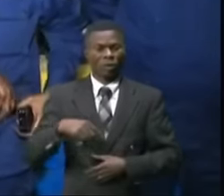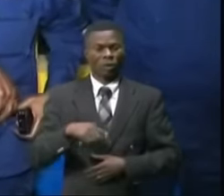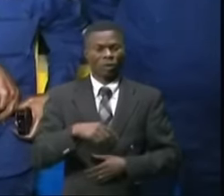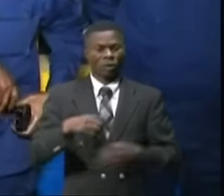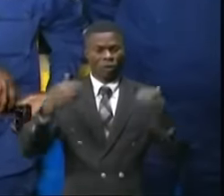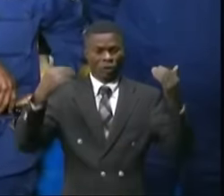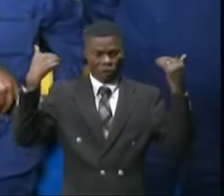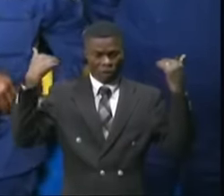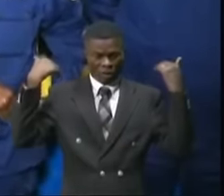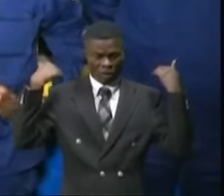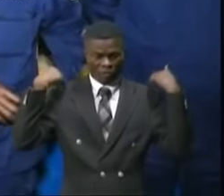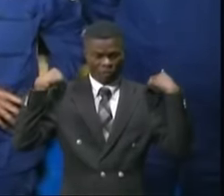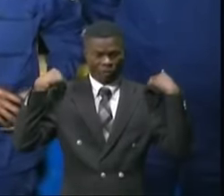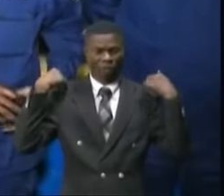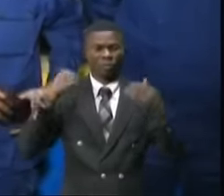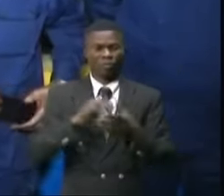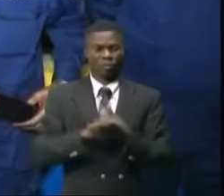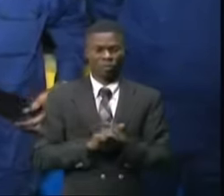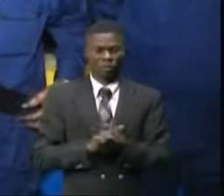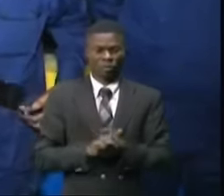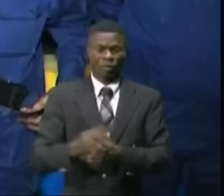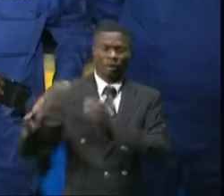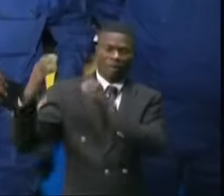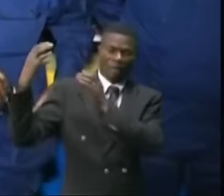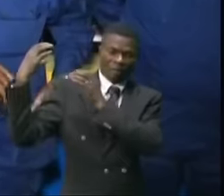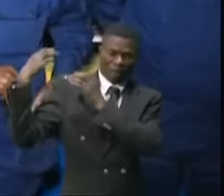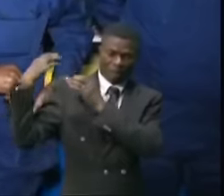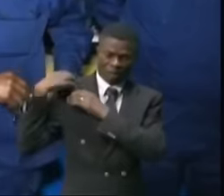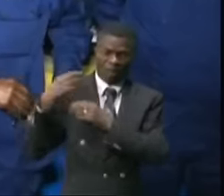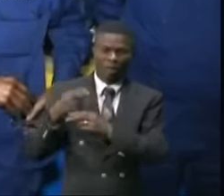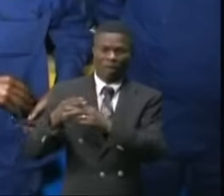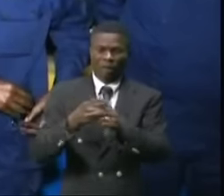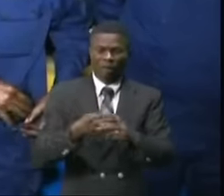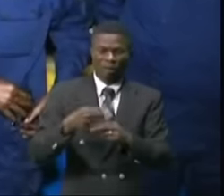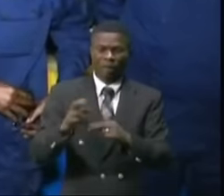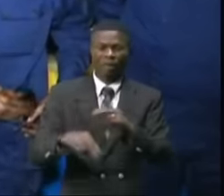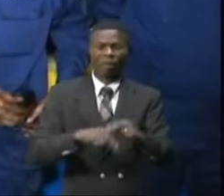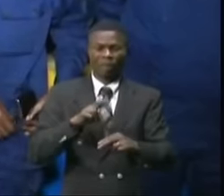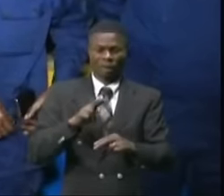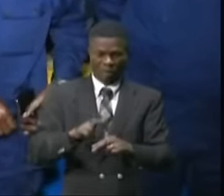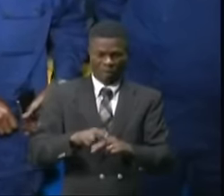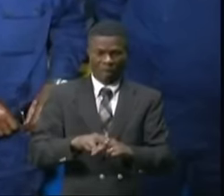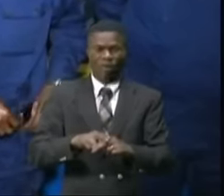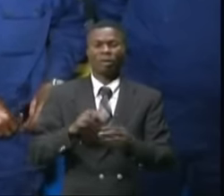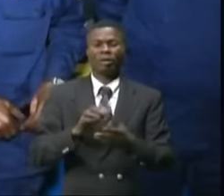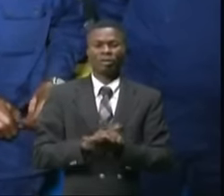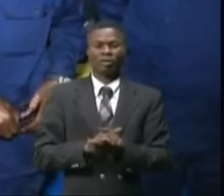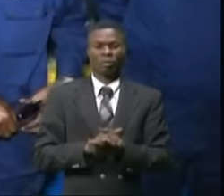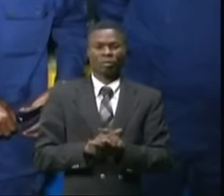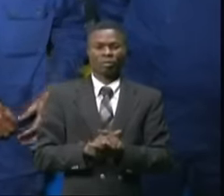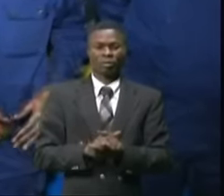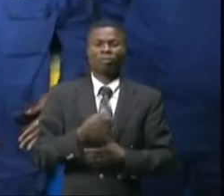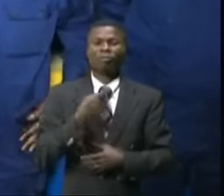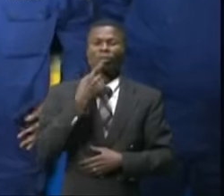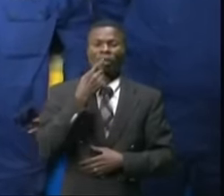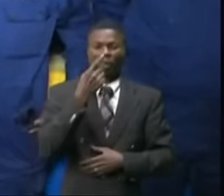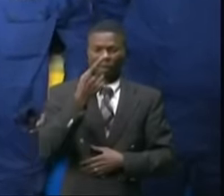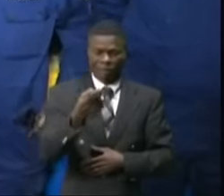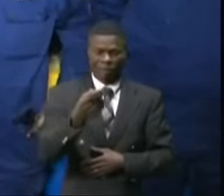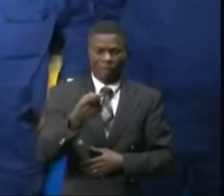l'autorité ayant la charge de la sécurité nationale s'est prononcée aussi à ce